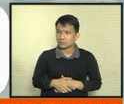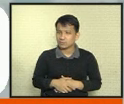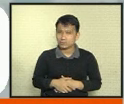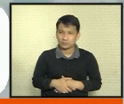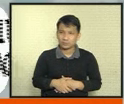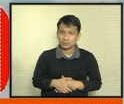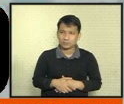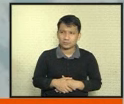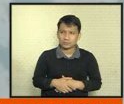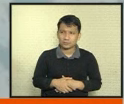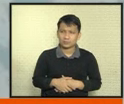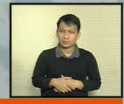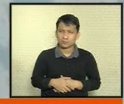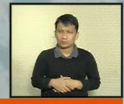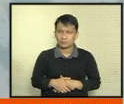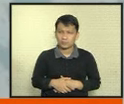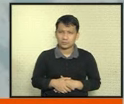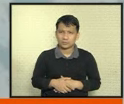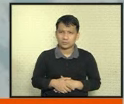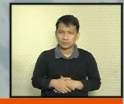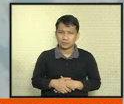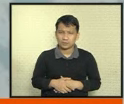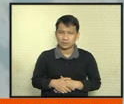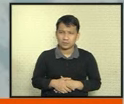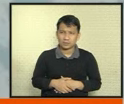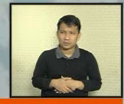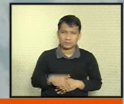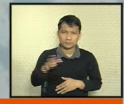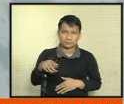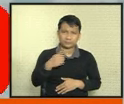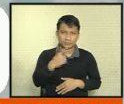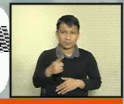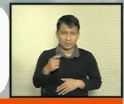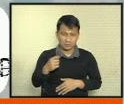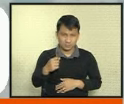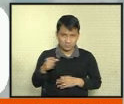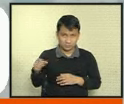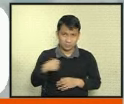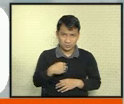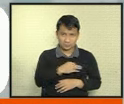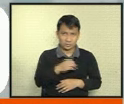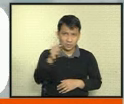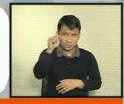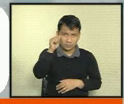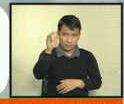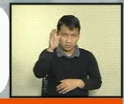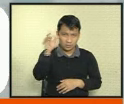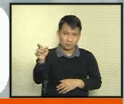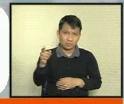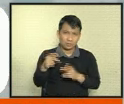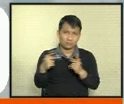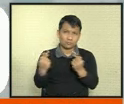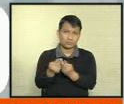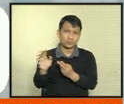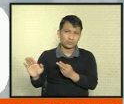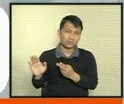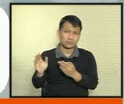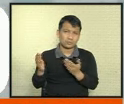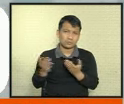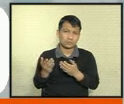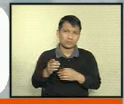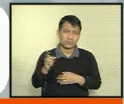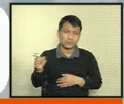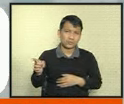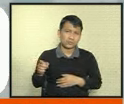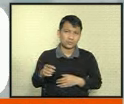good morning. Good morning po. Idol Rafi. Opo. Ma'am, tauhan niyo po itong si Arman Calawag. Ano bang posisyon nito sa inyo pong tanggapan diyan sa City